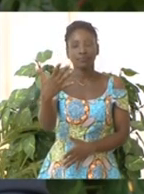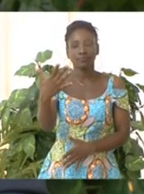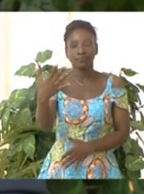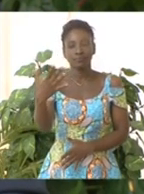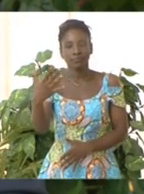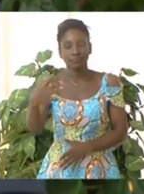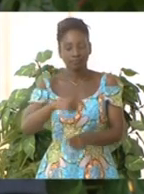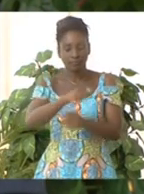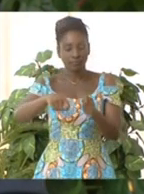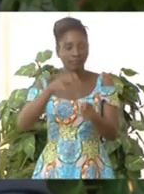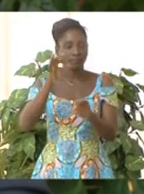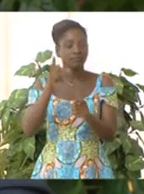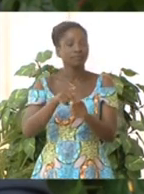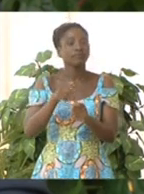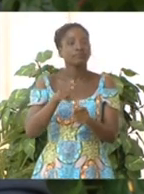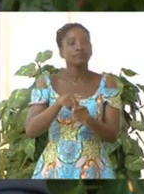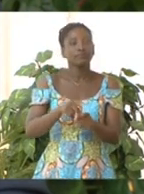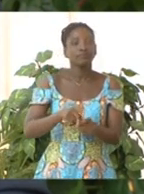915. Taux de participation,